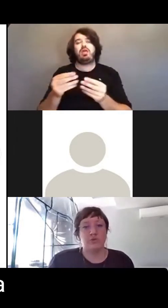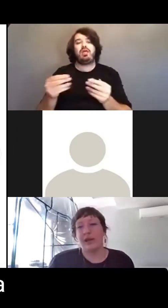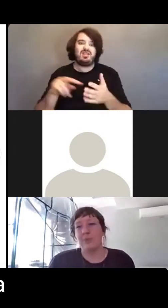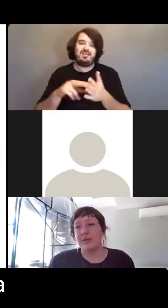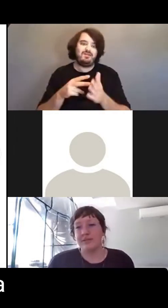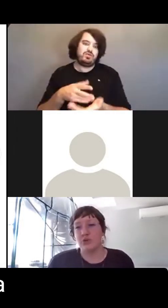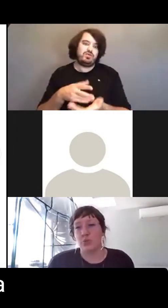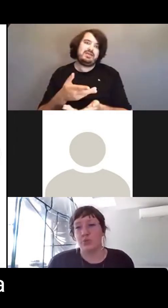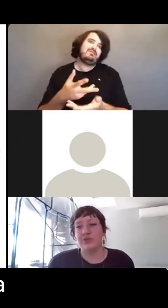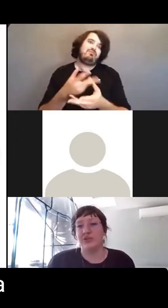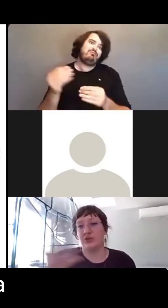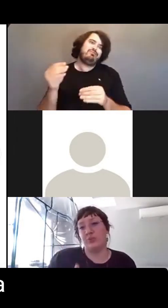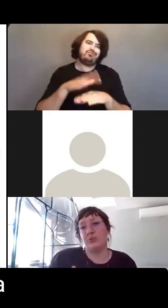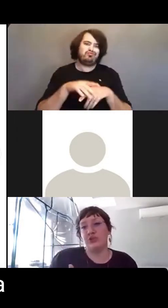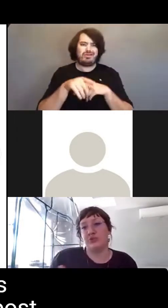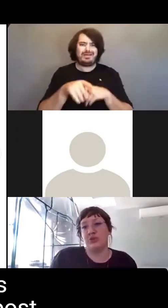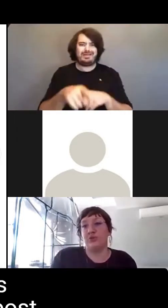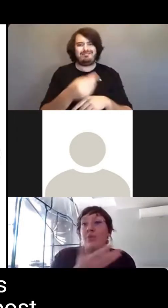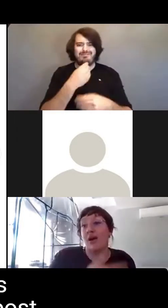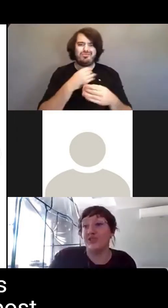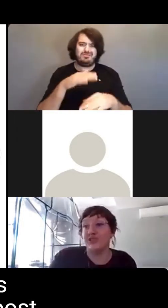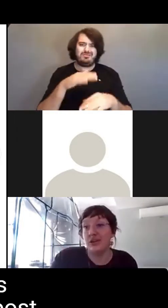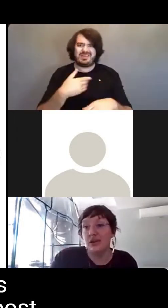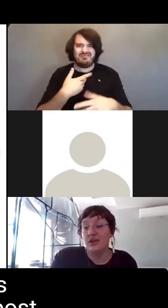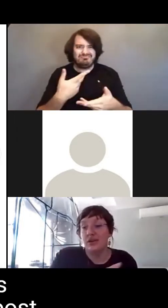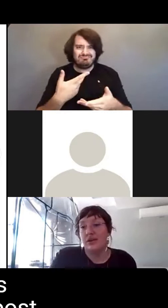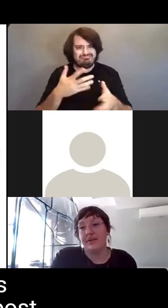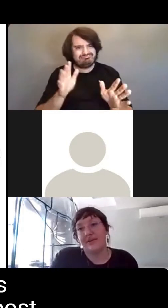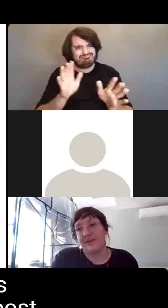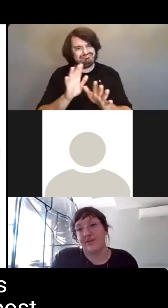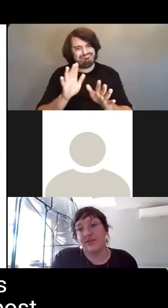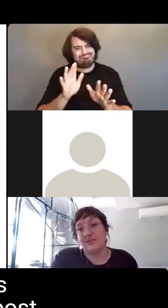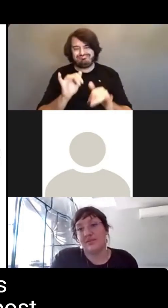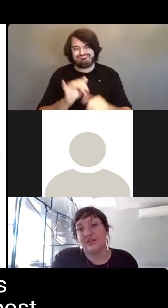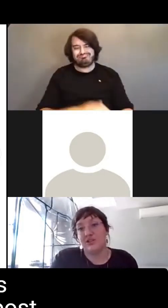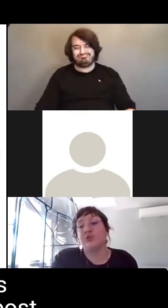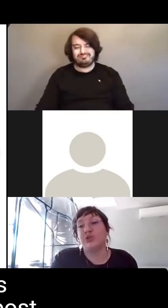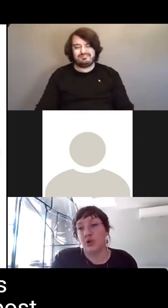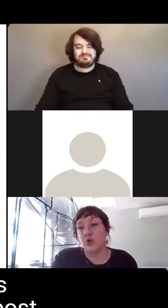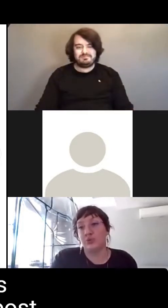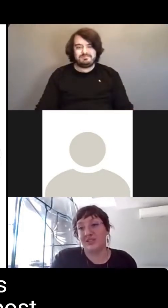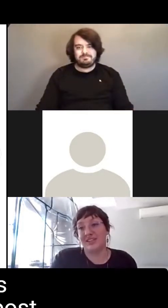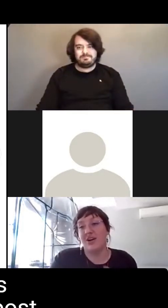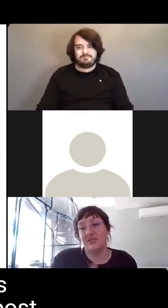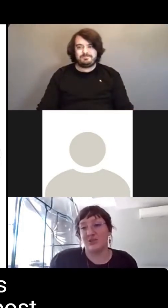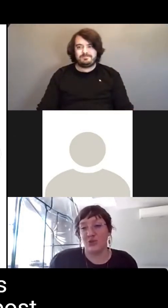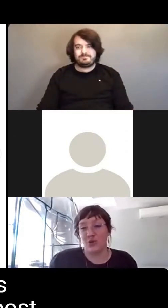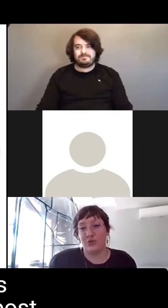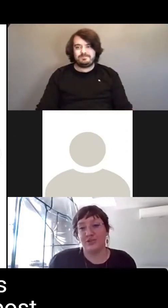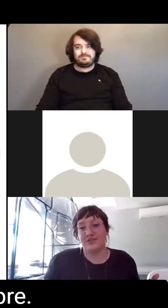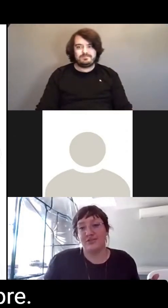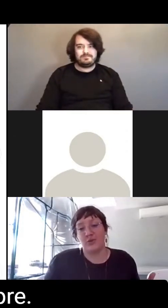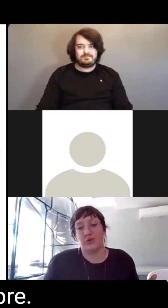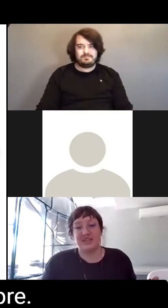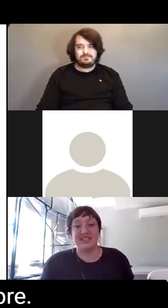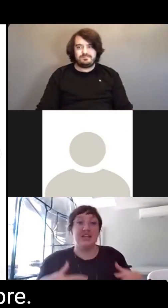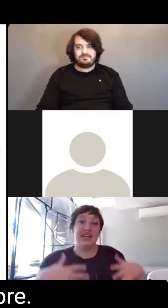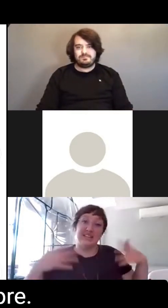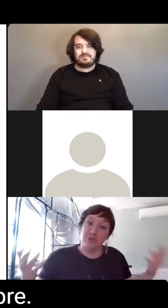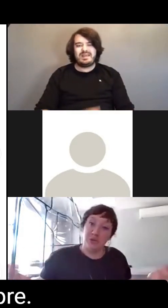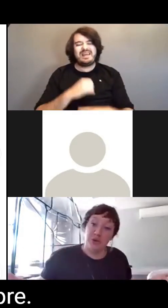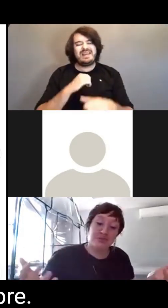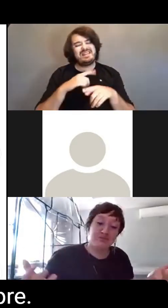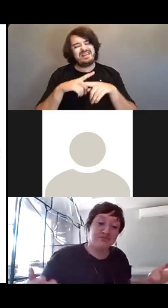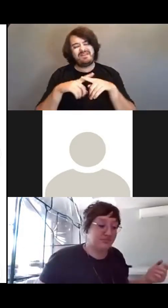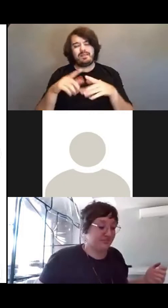on ne voudrait pas mettre ça non plus dans notre compost puisqu'on va manger les choses qui auront poussé grâce à ce compost. Donc, on essaie de garder